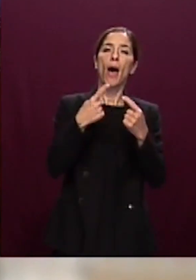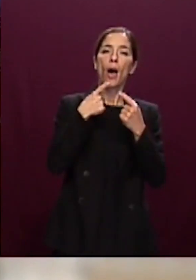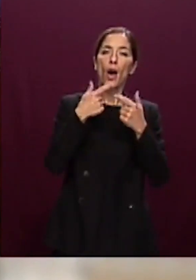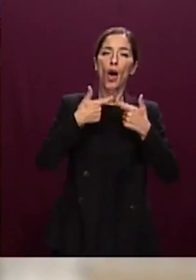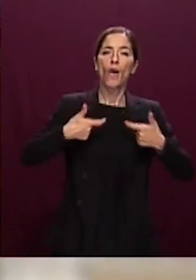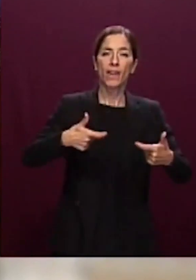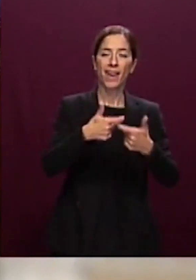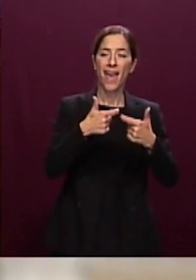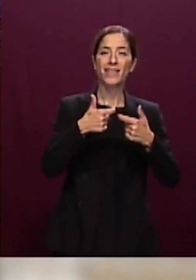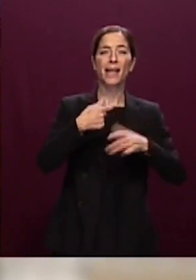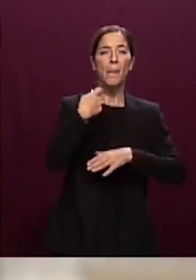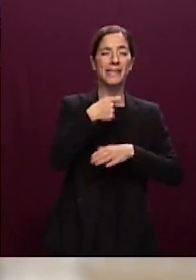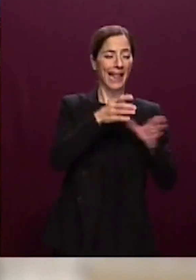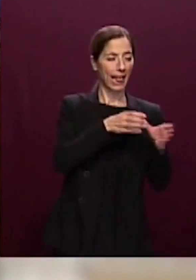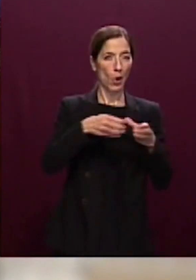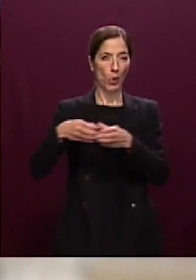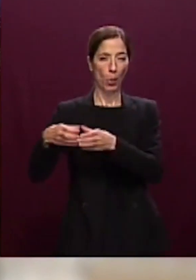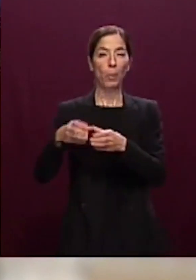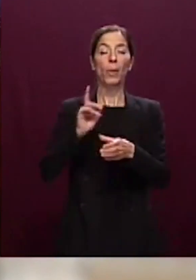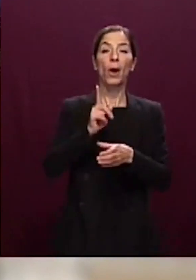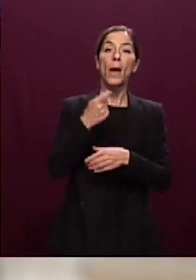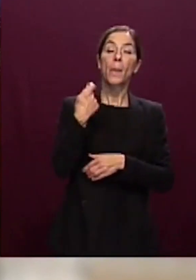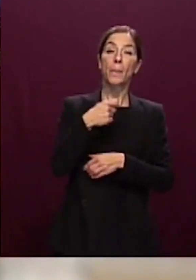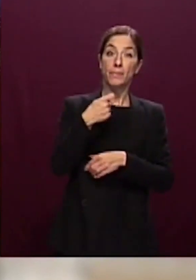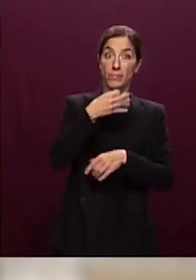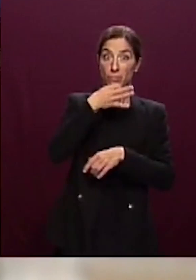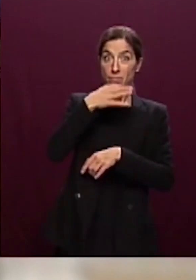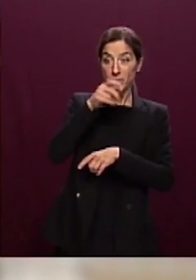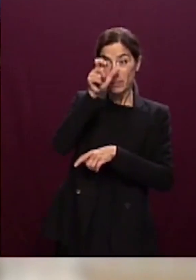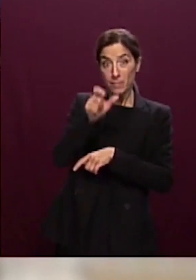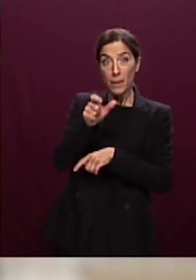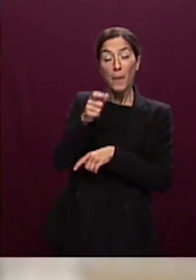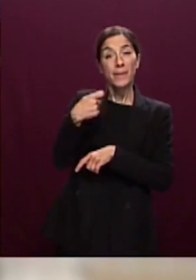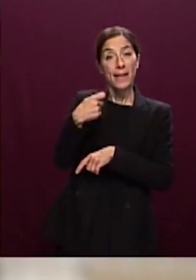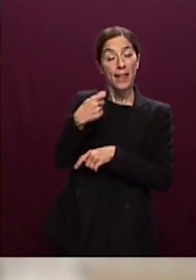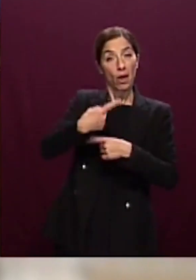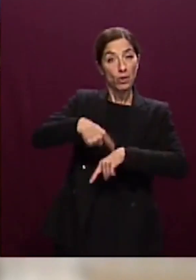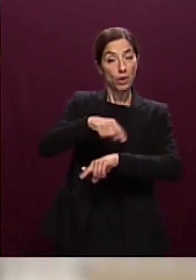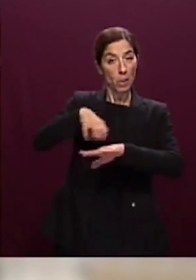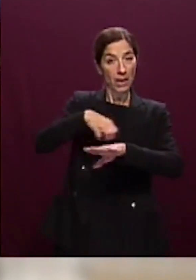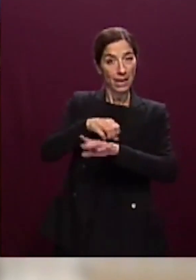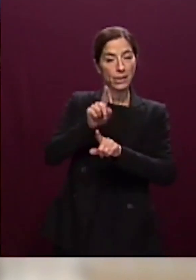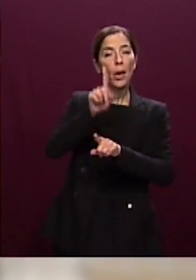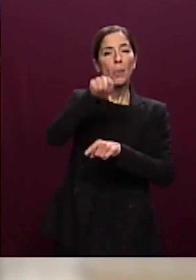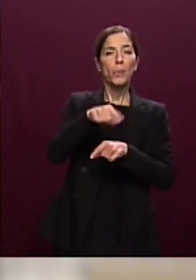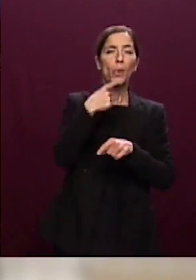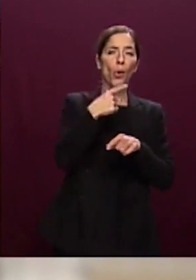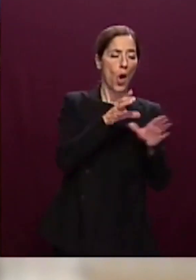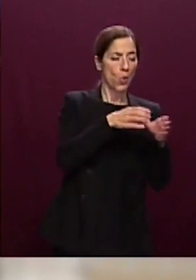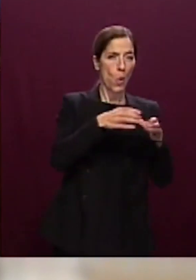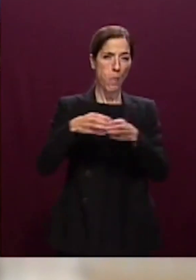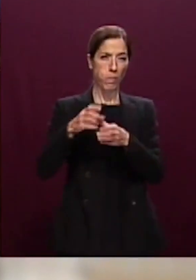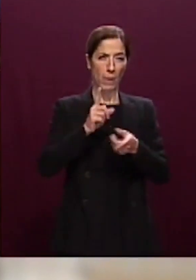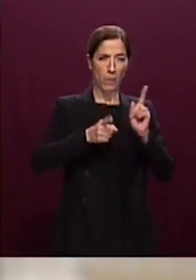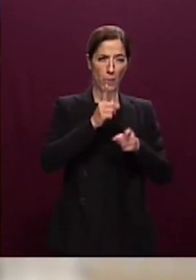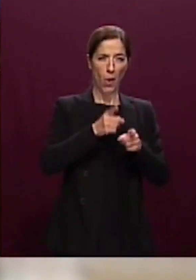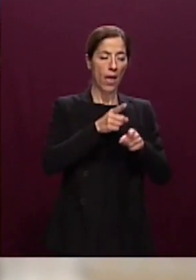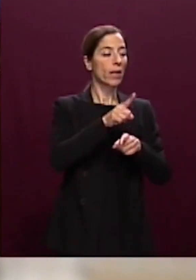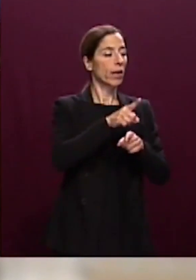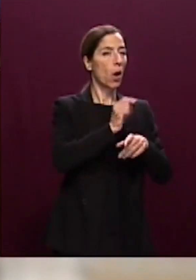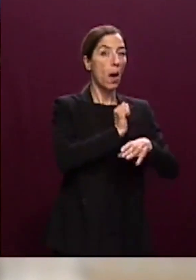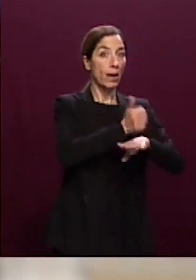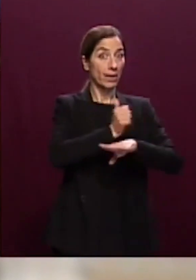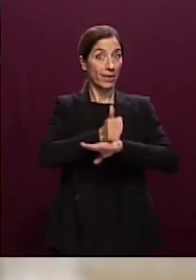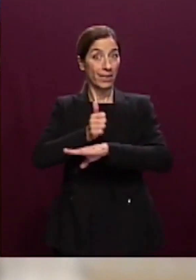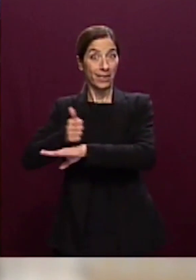l'intervento del presidente del Consiglio dei Ministri e le dichiarazioni di voto dei rappresentanti dei gruppi e delle componenti politiche Del